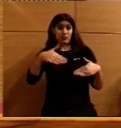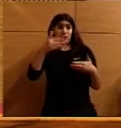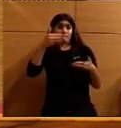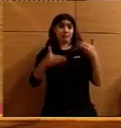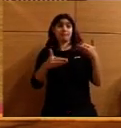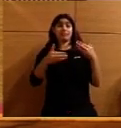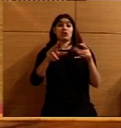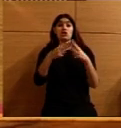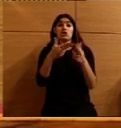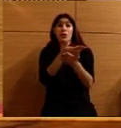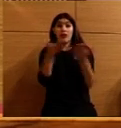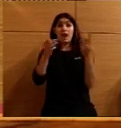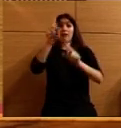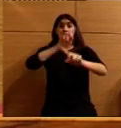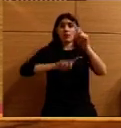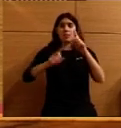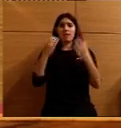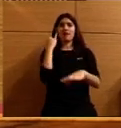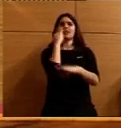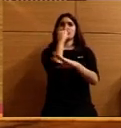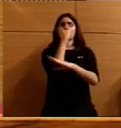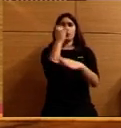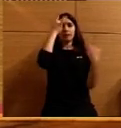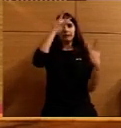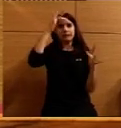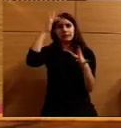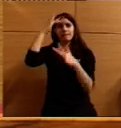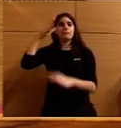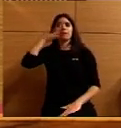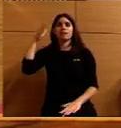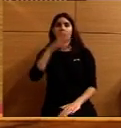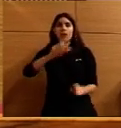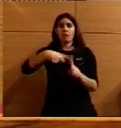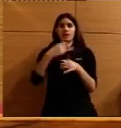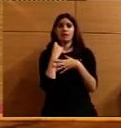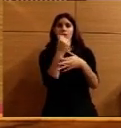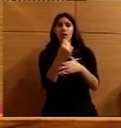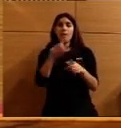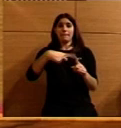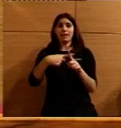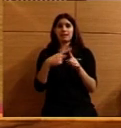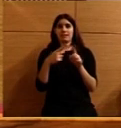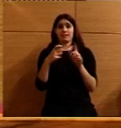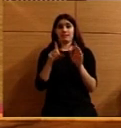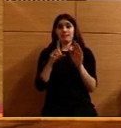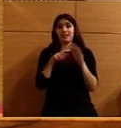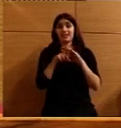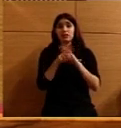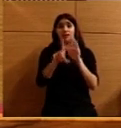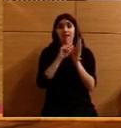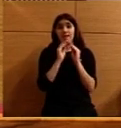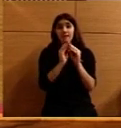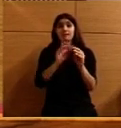esta injustícia social, deurem des de les institucions conscienciar, denunciar, ajudar, gestionar, legislar,